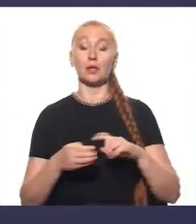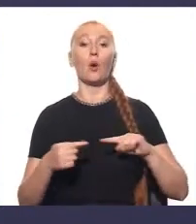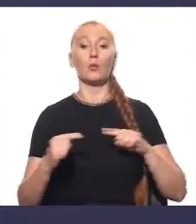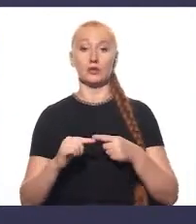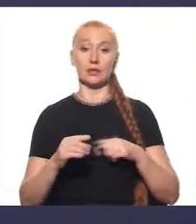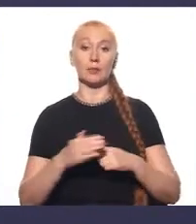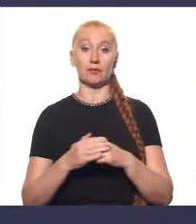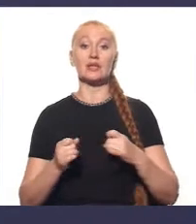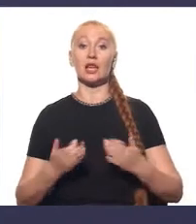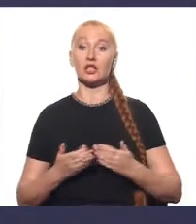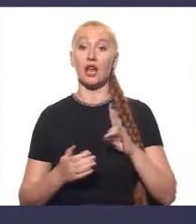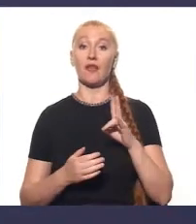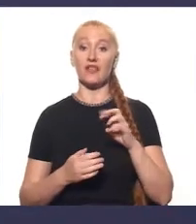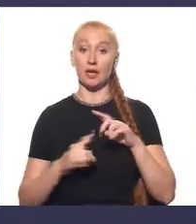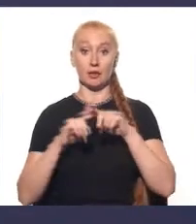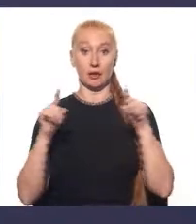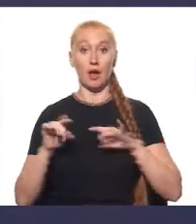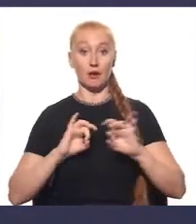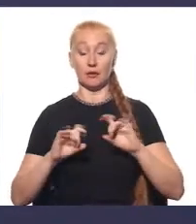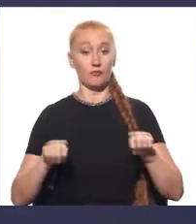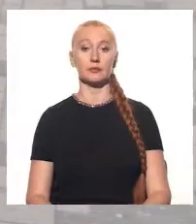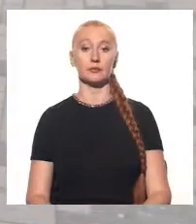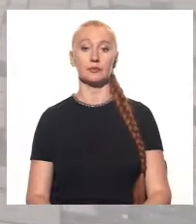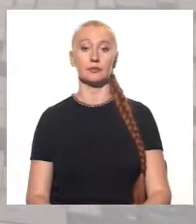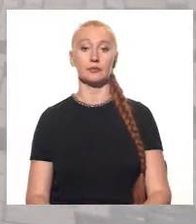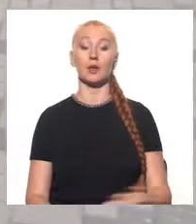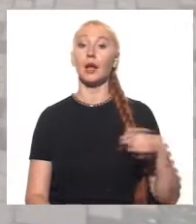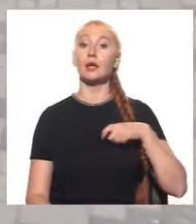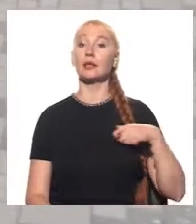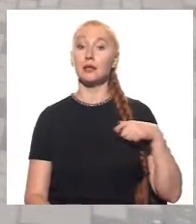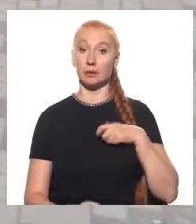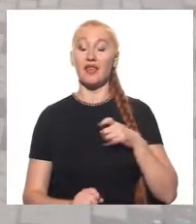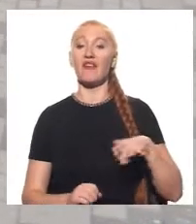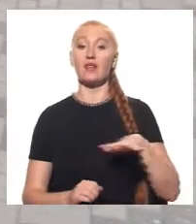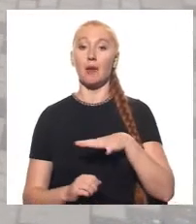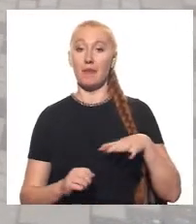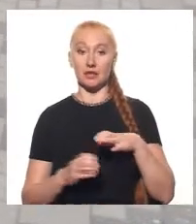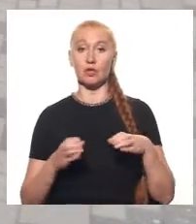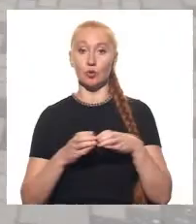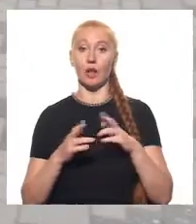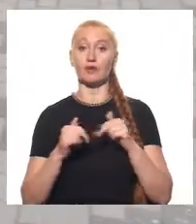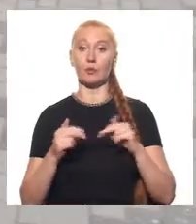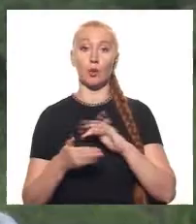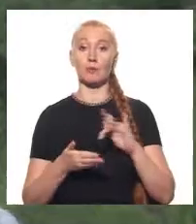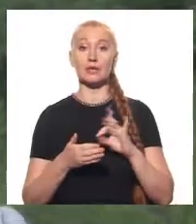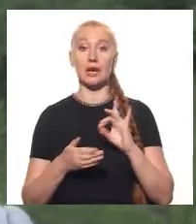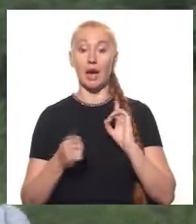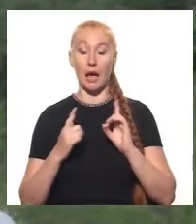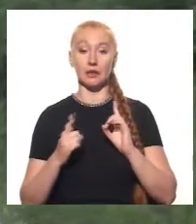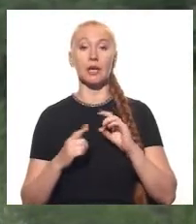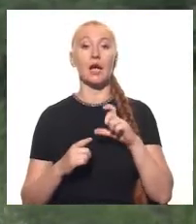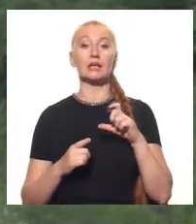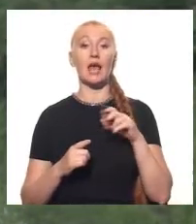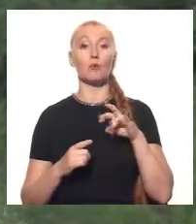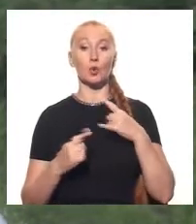платформа за життя» Сергія Нікітіна, борди не порушують закону. Депутат фракції «Європейська солідарність» Дніпровської міськради